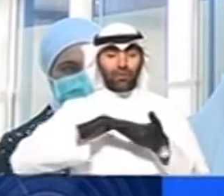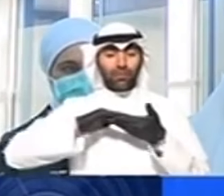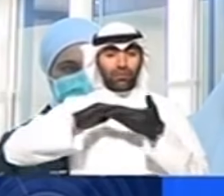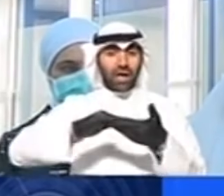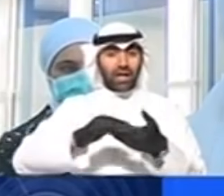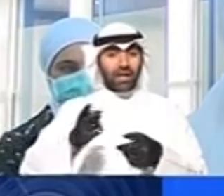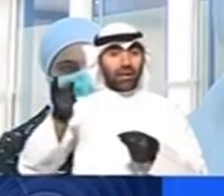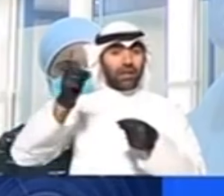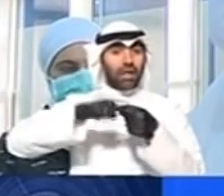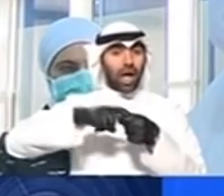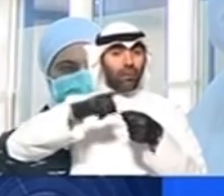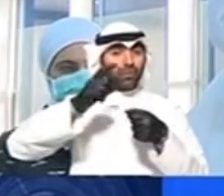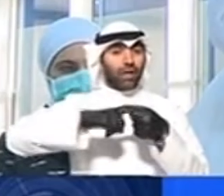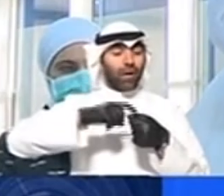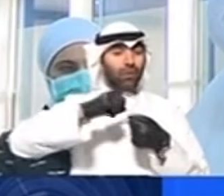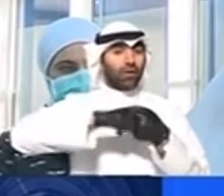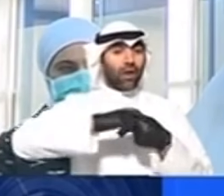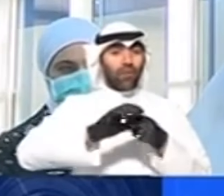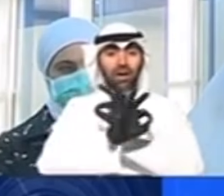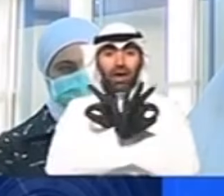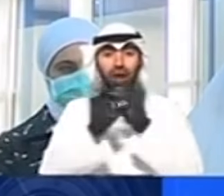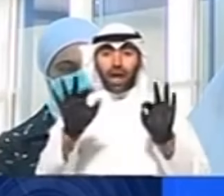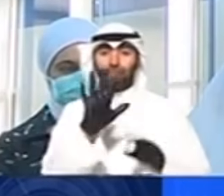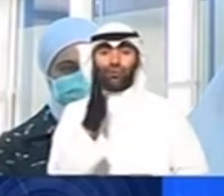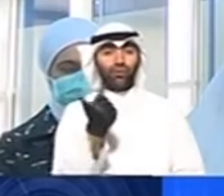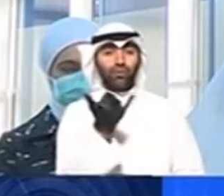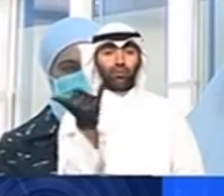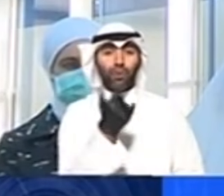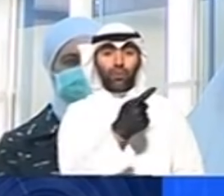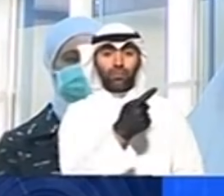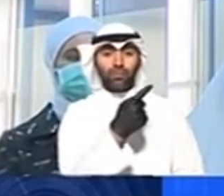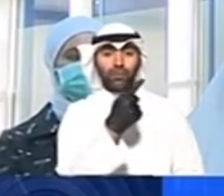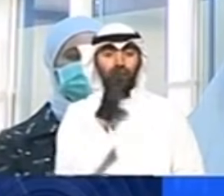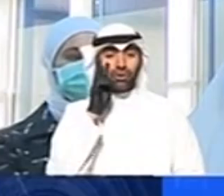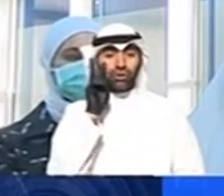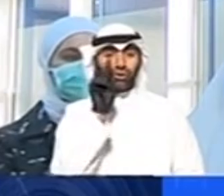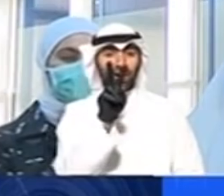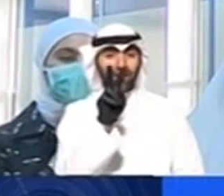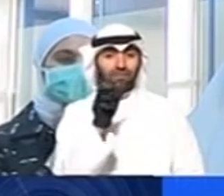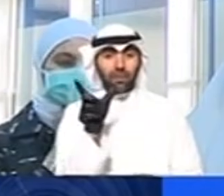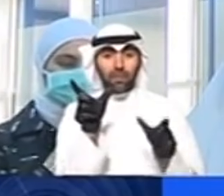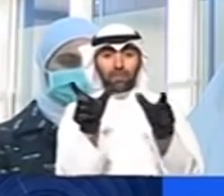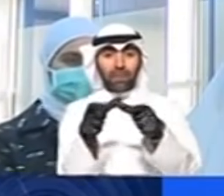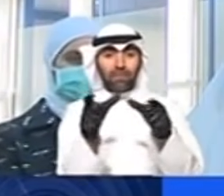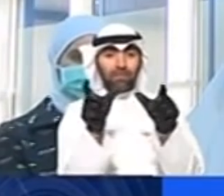كل المسافرين اللي ينطبق عليهم الحجر المنزلي.